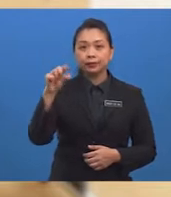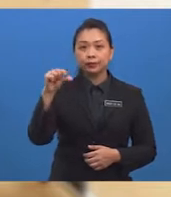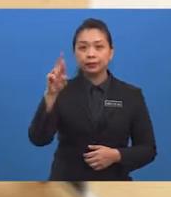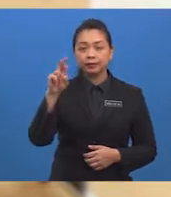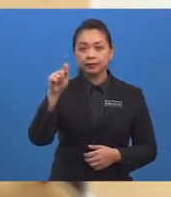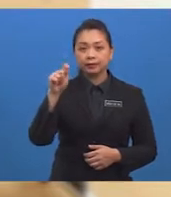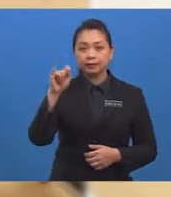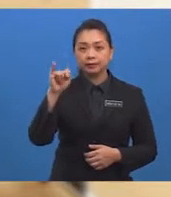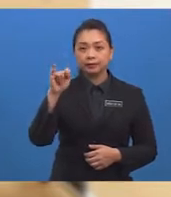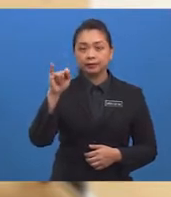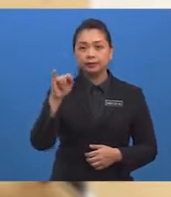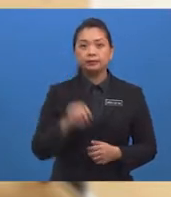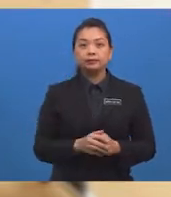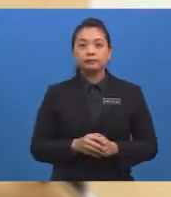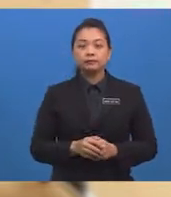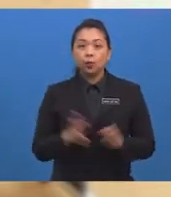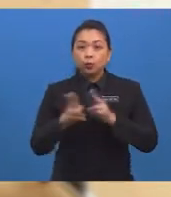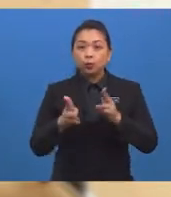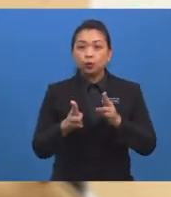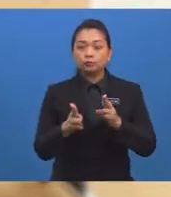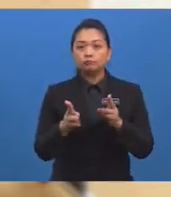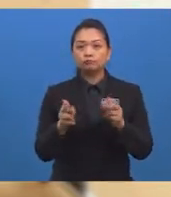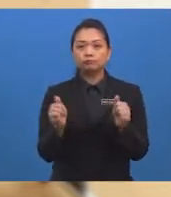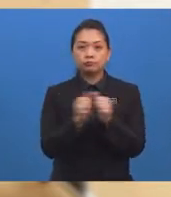dapat mengurus negara dengan baik.